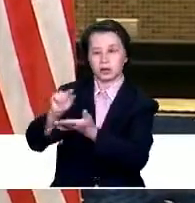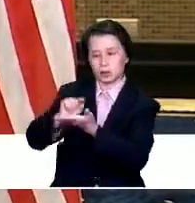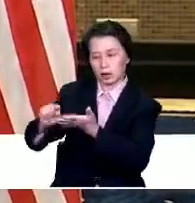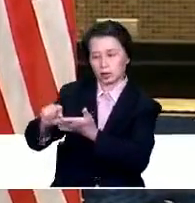4000